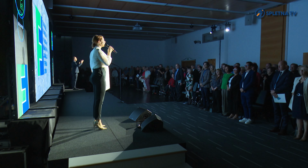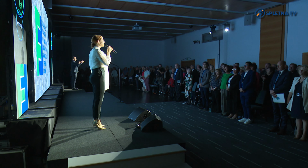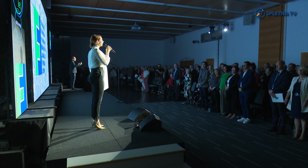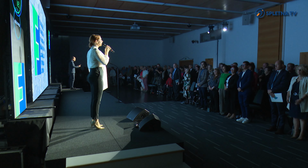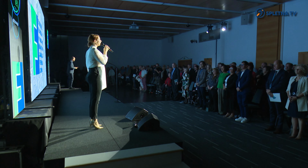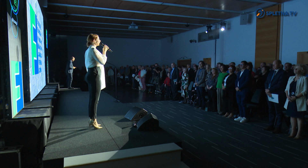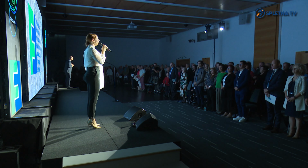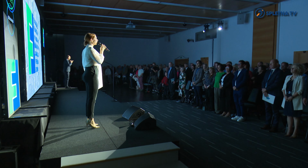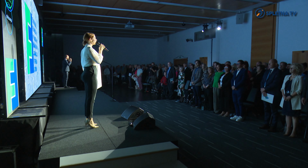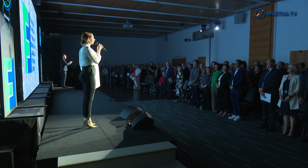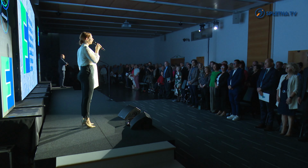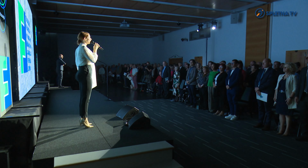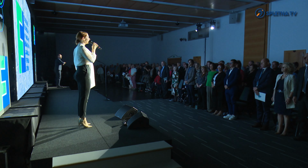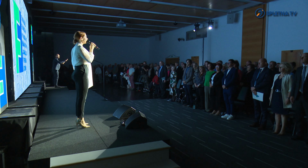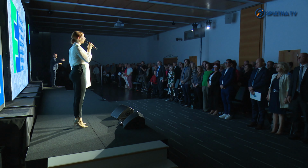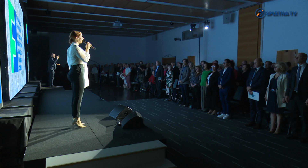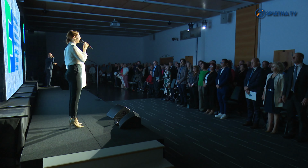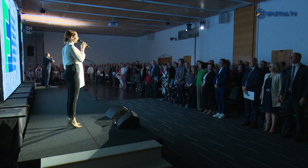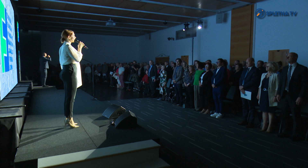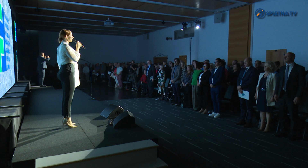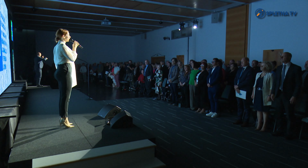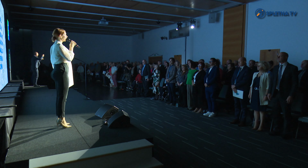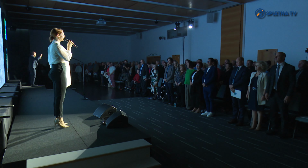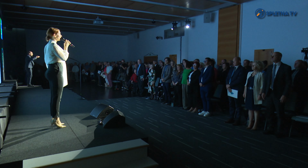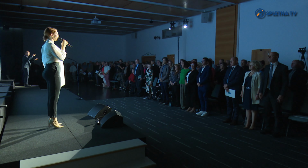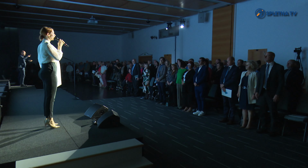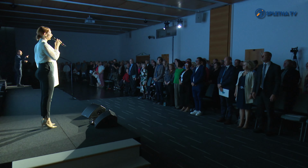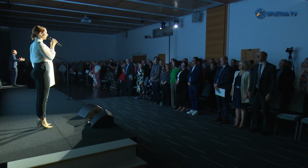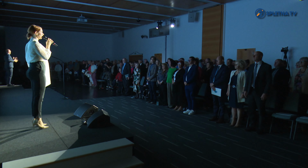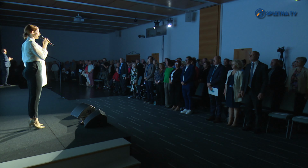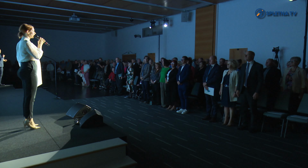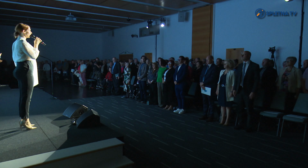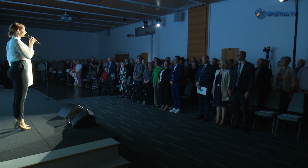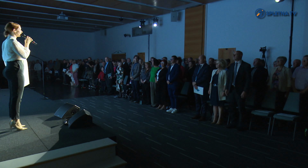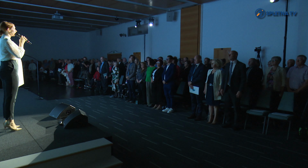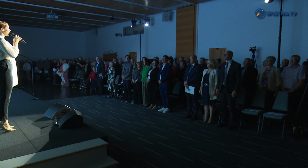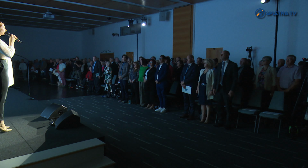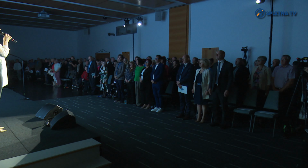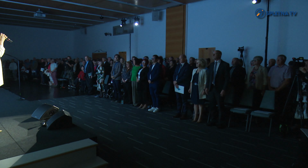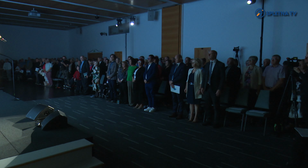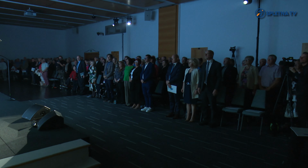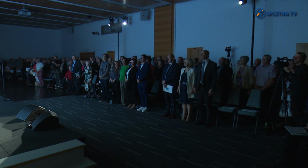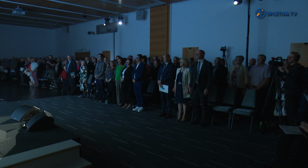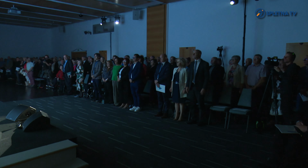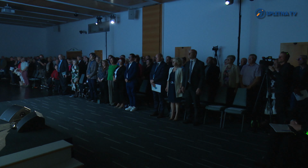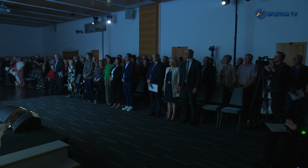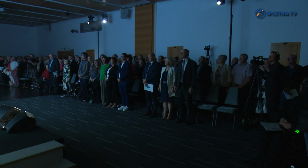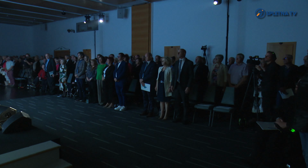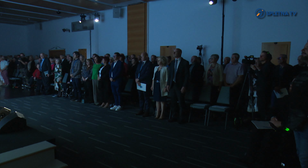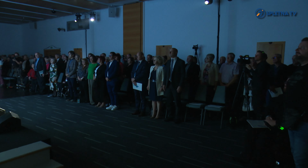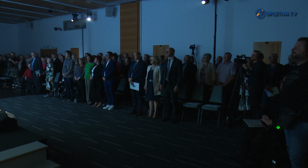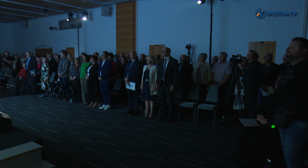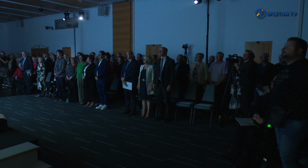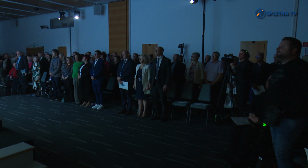Živi nasi narodi, ki hrepni dočakat